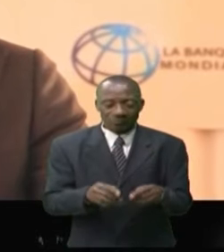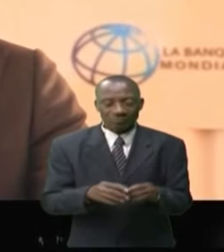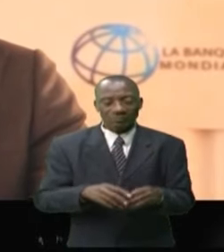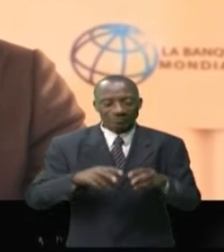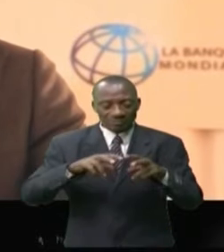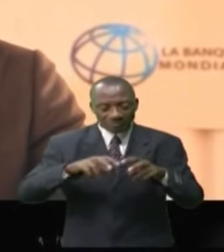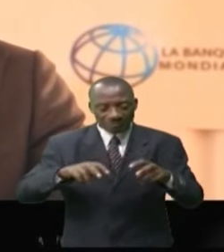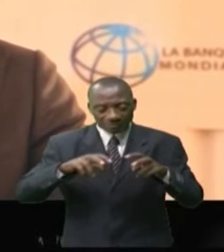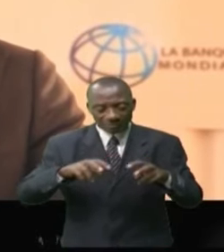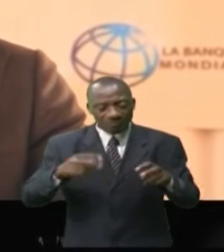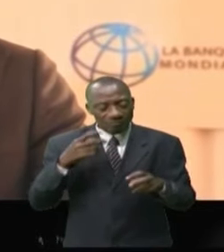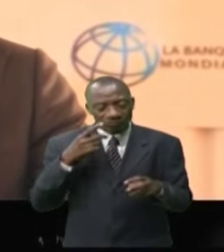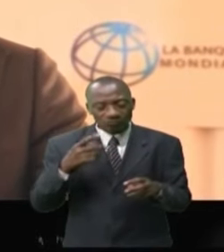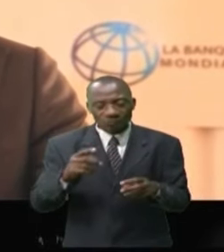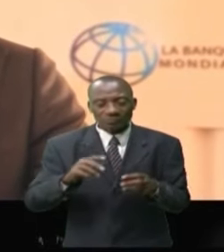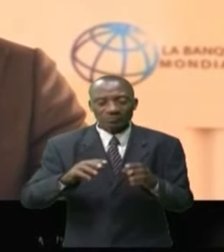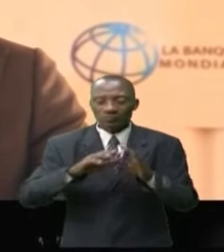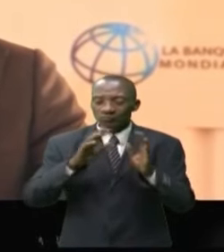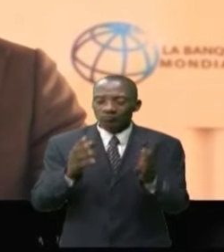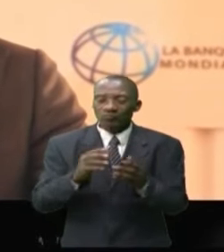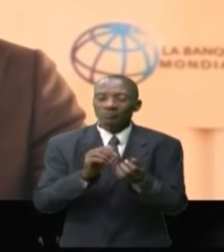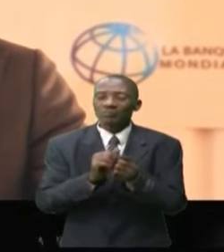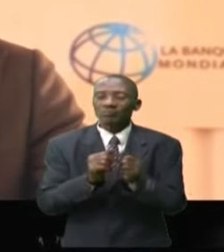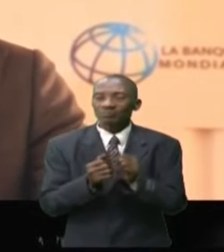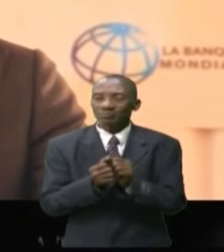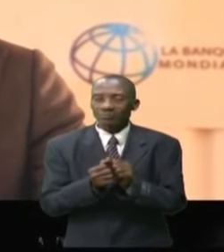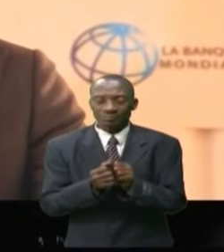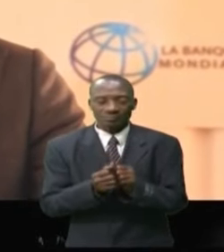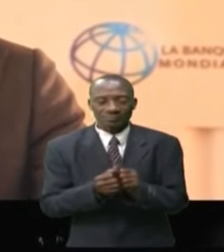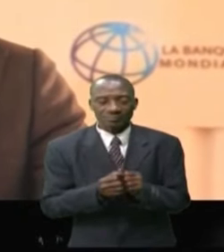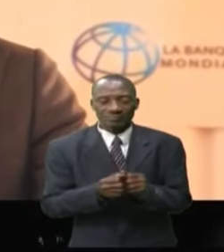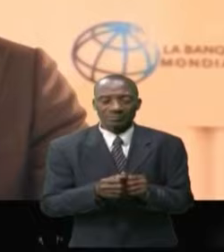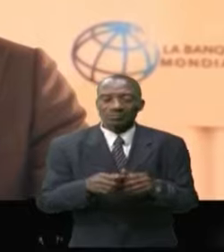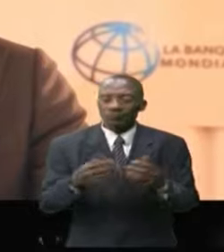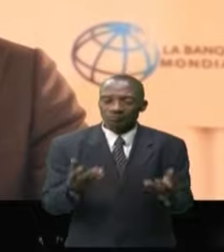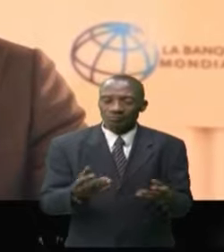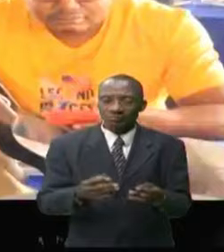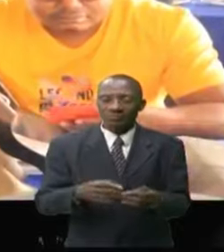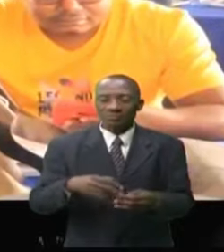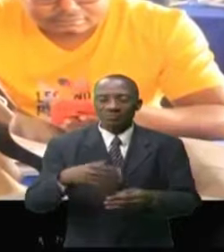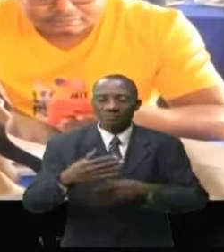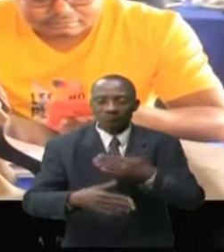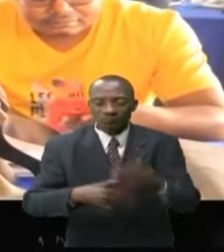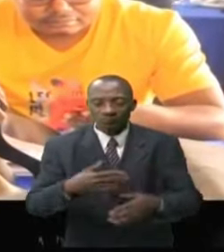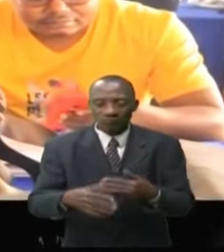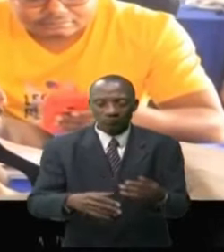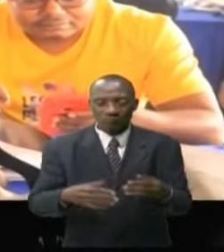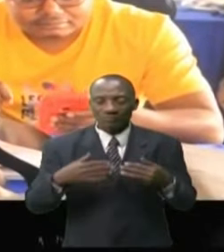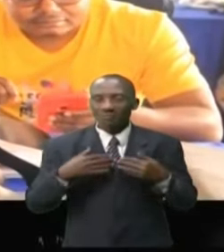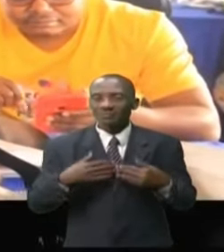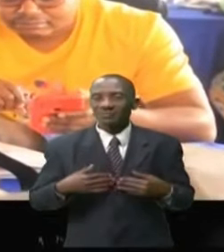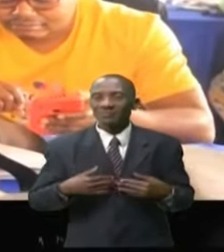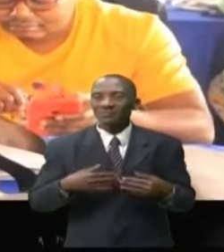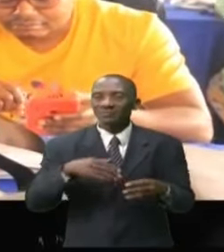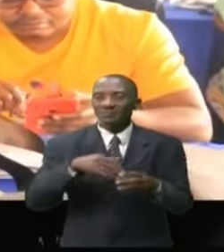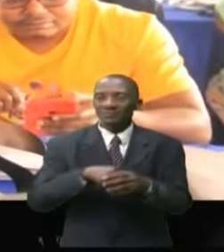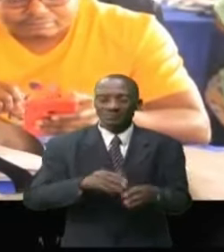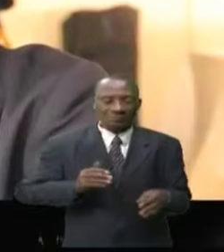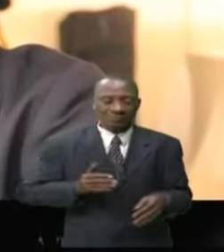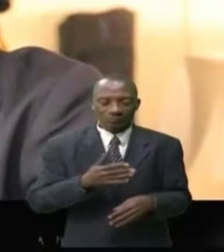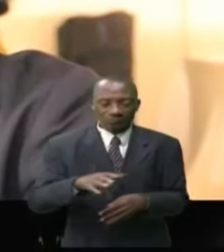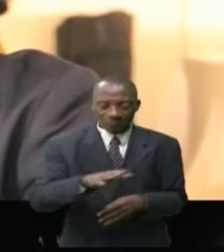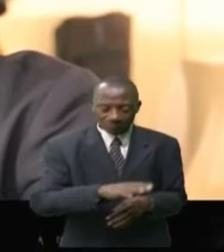nous préparer mieux nous préparer et bien roster aux épidémies autes urgces de santé publique aujourd'hui nous avons beaucoup de